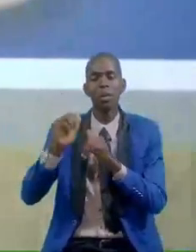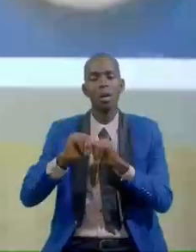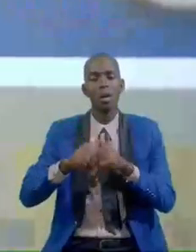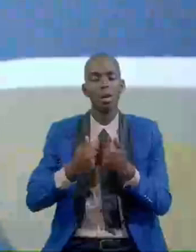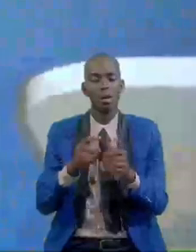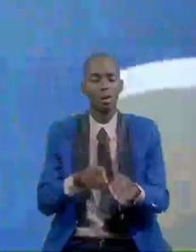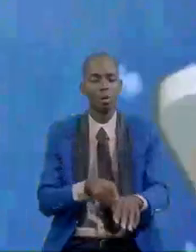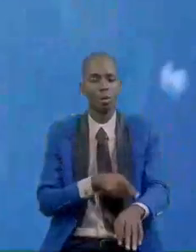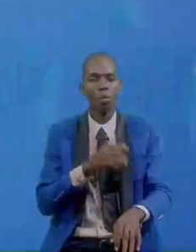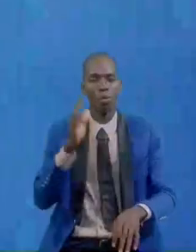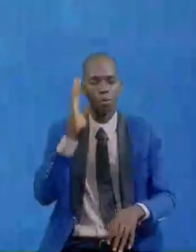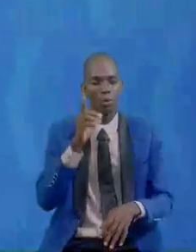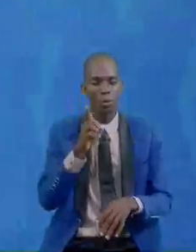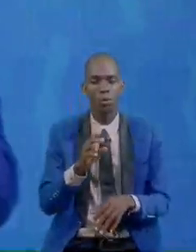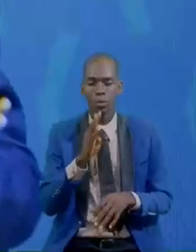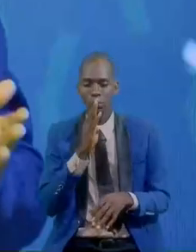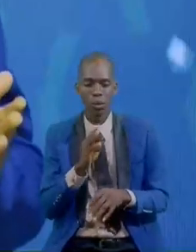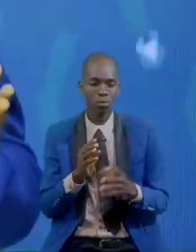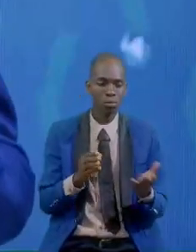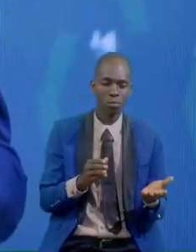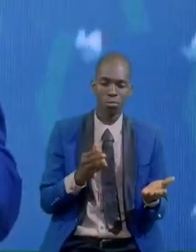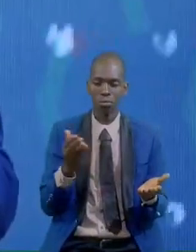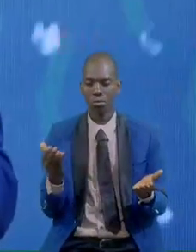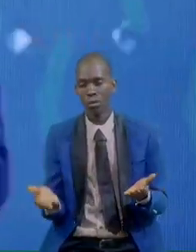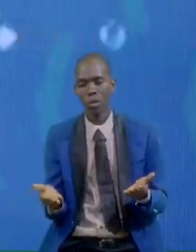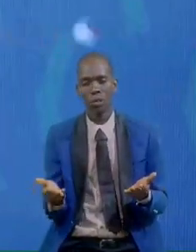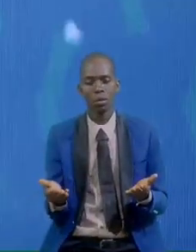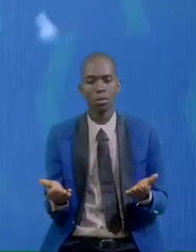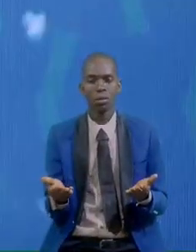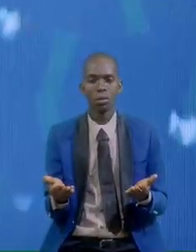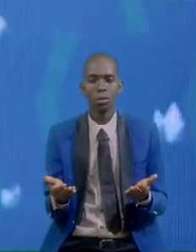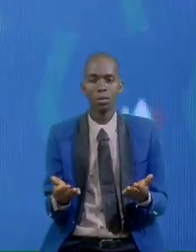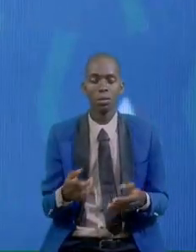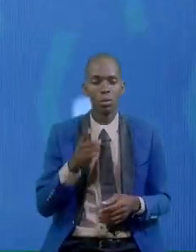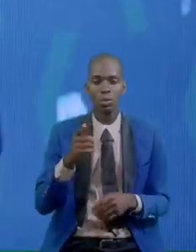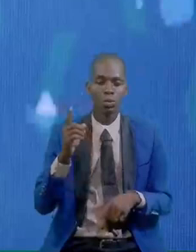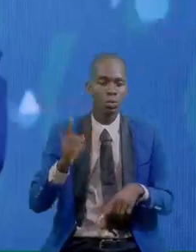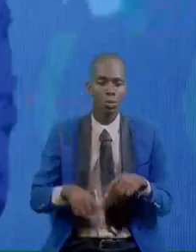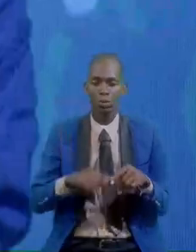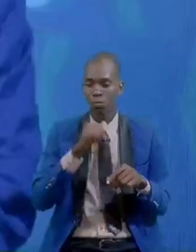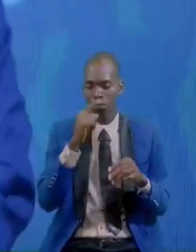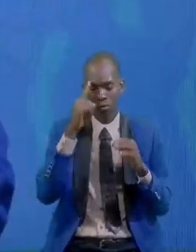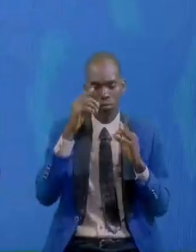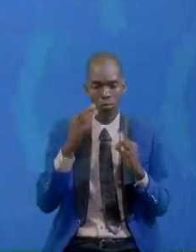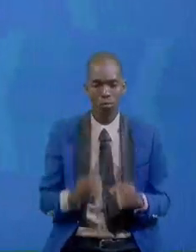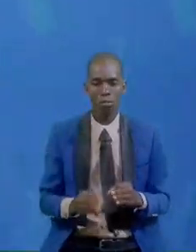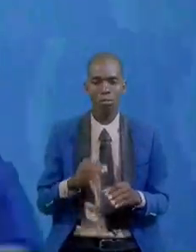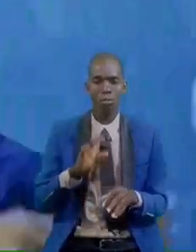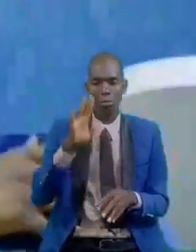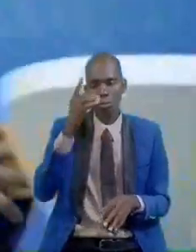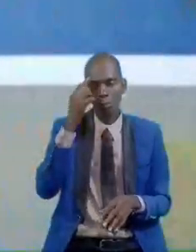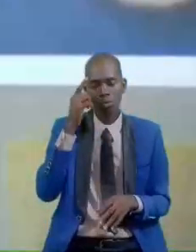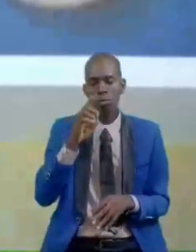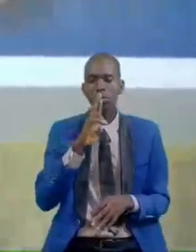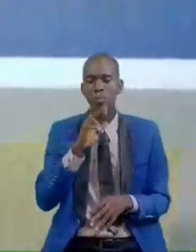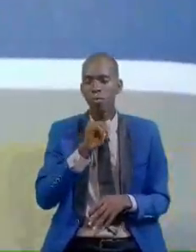allez après lui. Pendant combien de temps allez-vous vaciller? Vous êtes là et ici. Vous n'arrivez même pas à prendre de décision. Vous